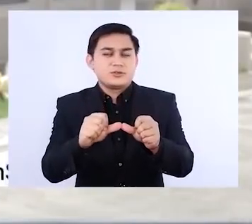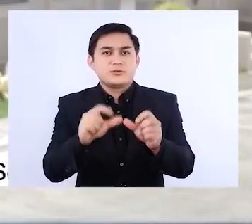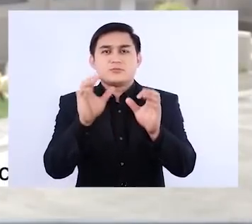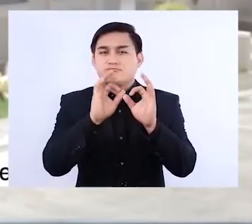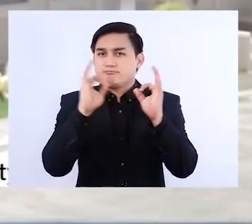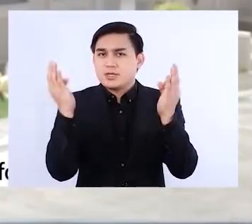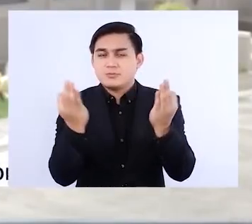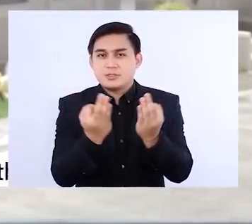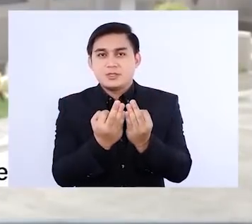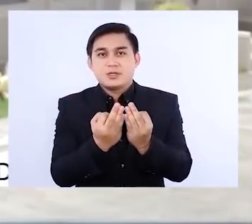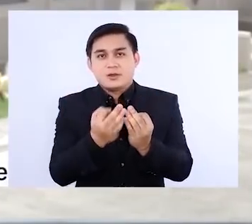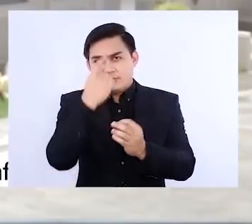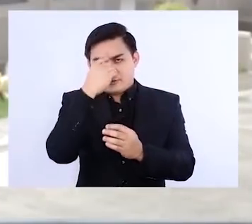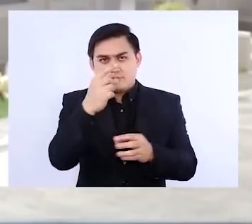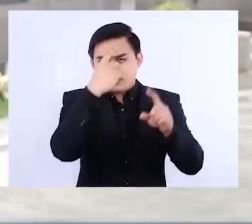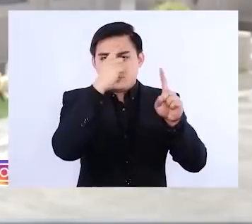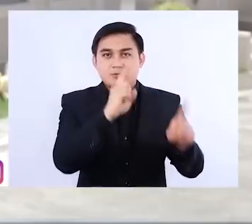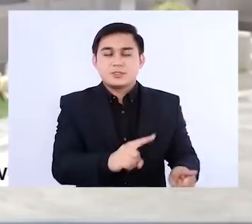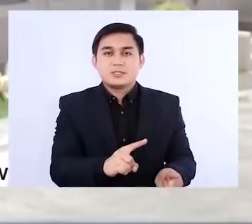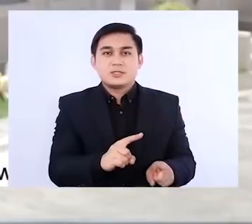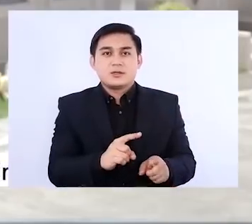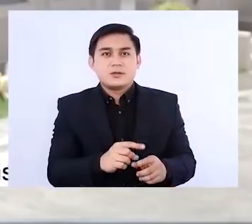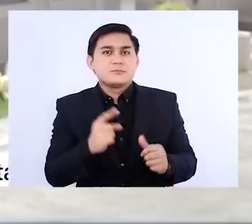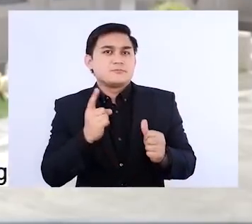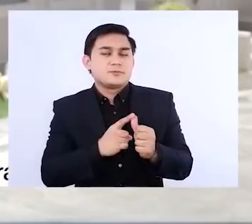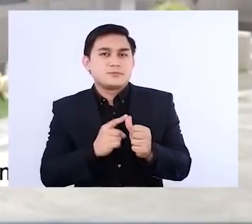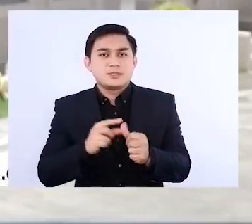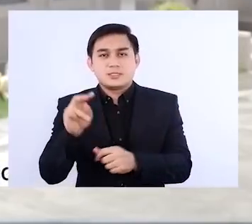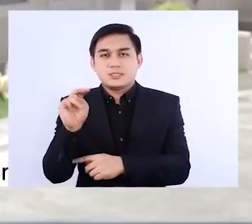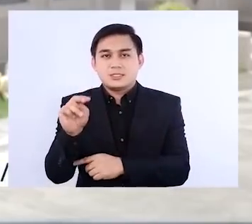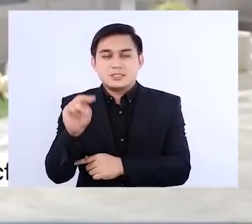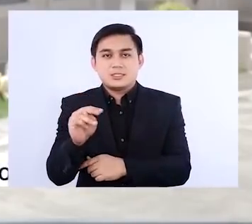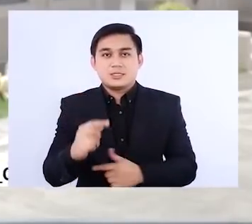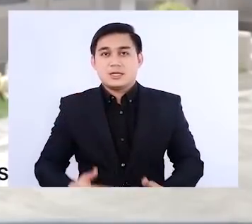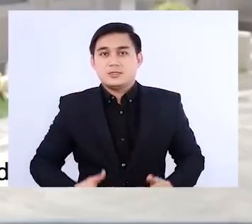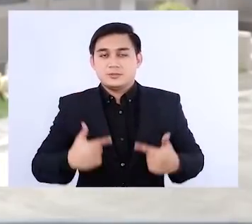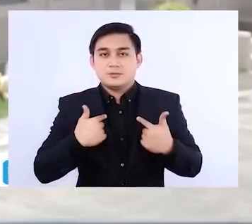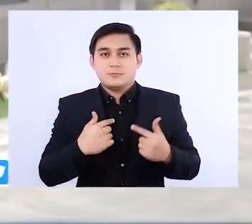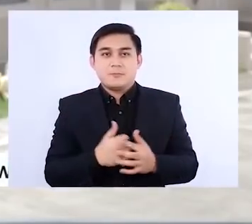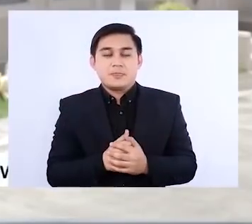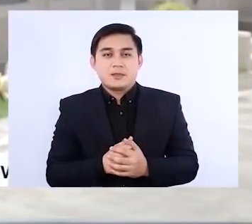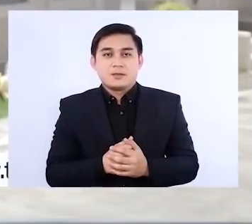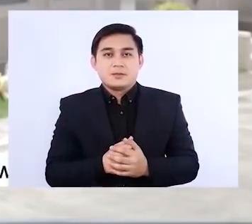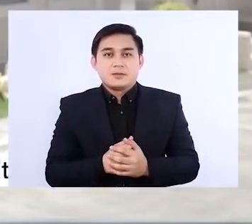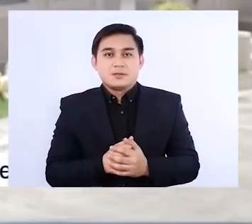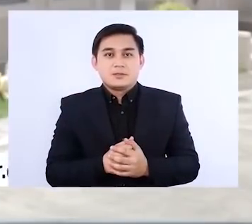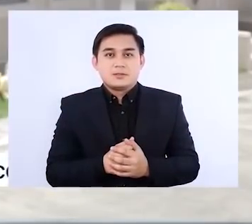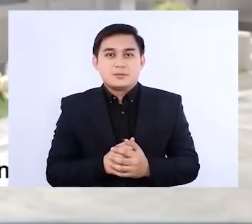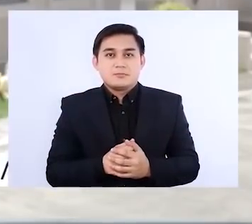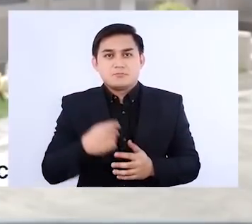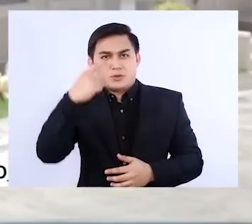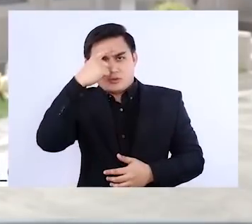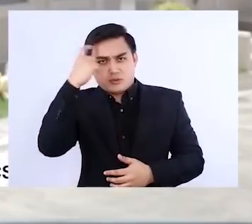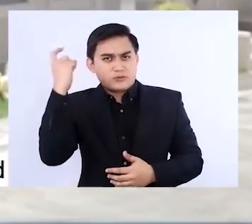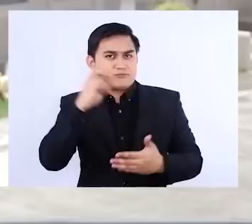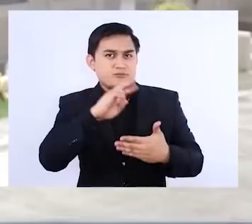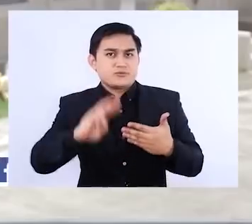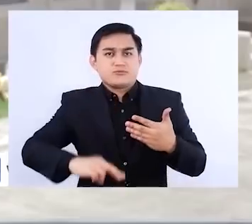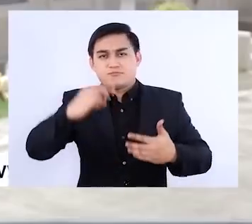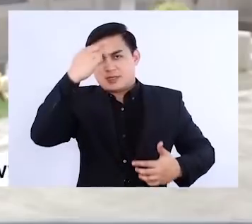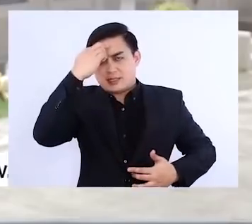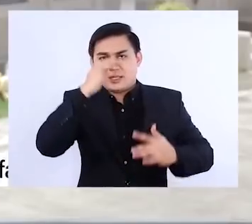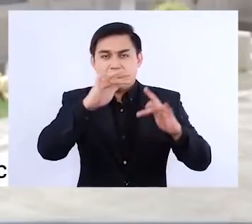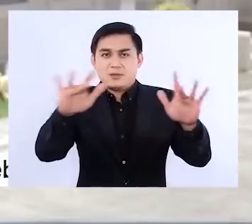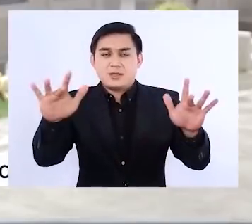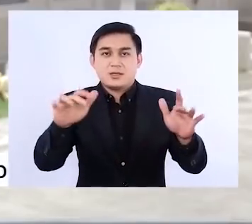pamilya upang matugunan ang mga pangunahing pangangailangan sa buhay. At dahil sa naidulot ng pandemya, maraming